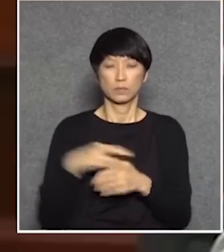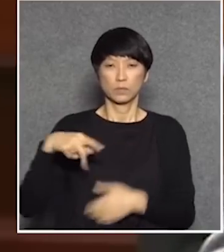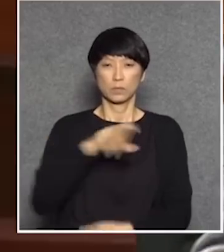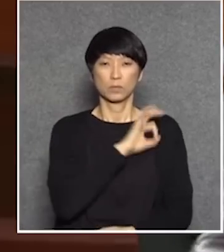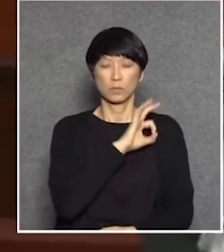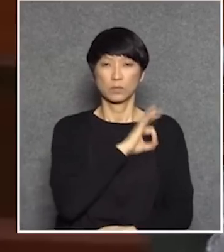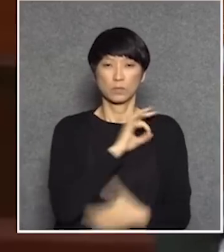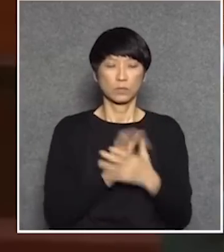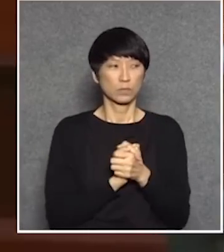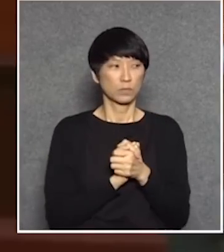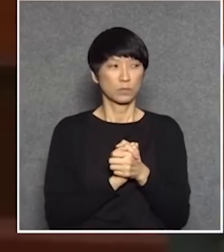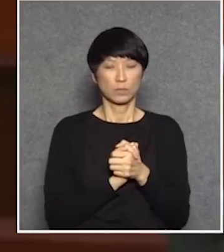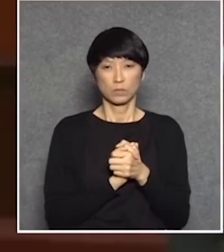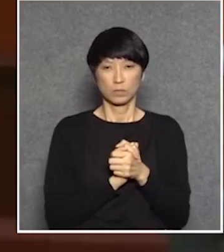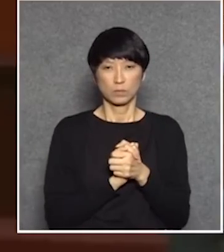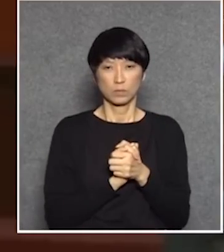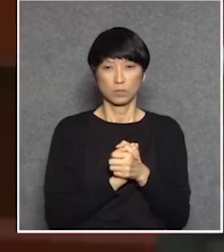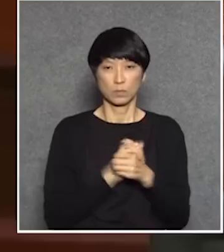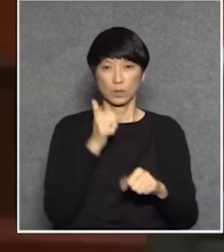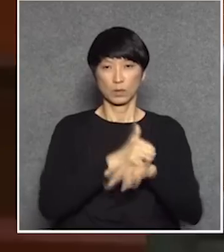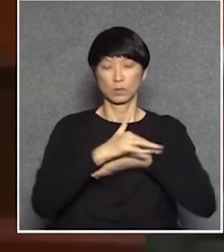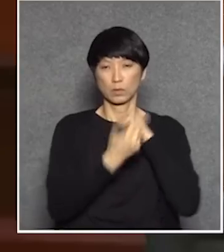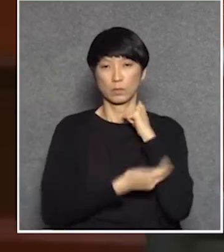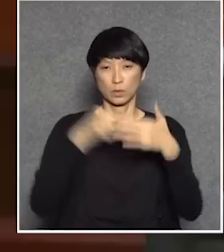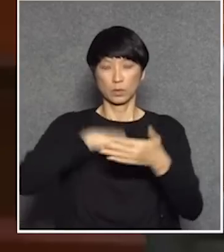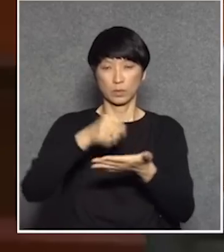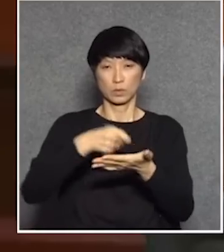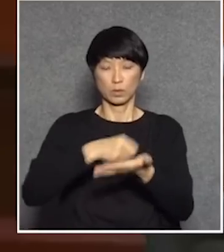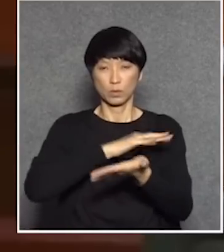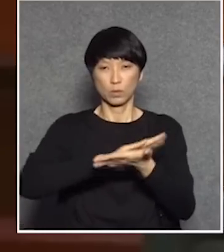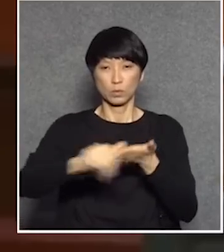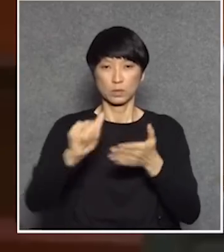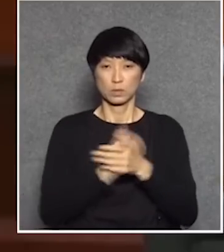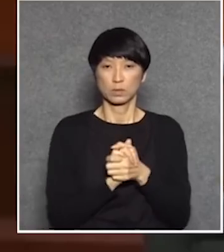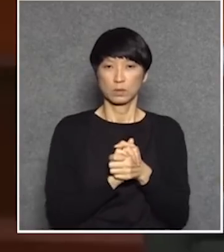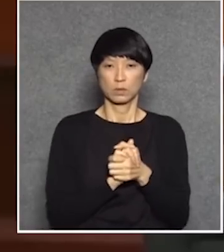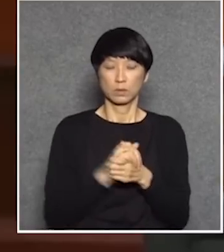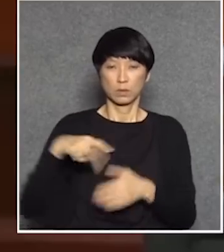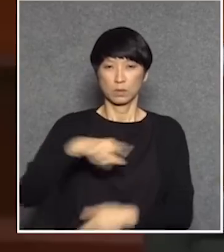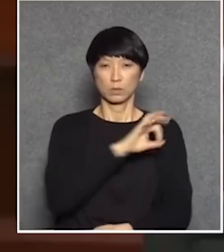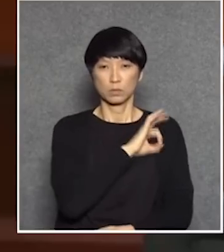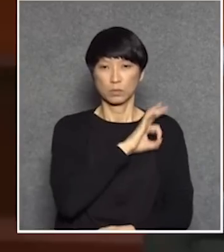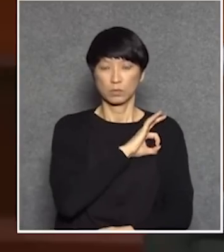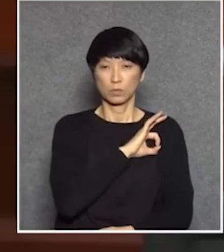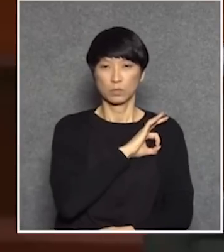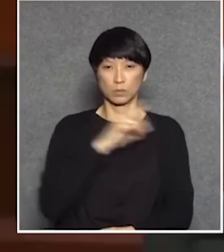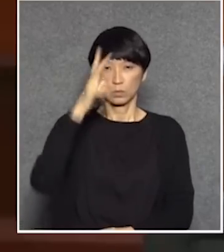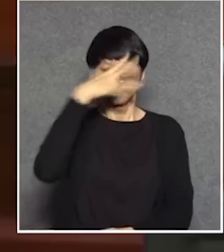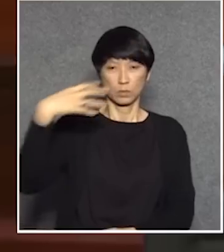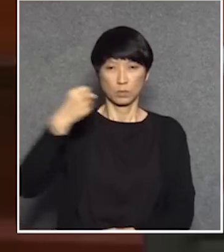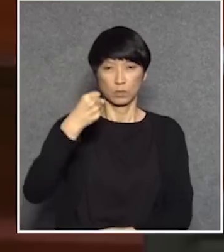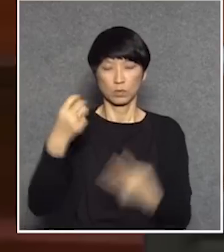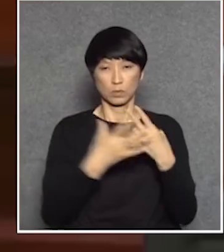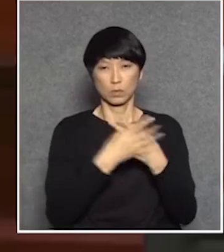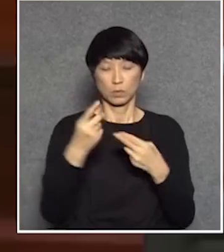個即係喺基本法裏邊都寫得好清楚嘅，行政會議、行政長官會同行政會議係一個最高